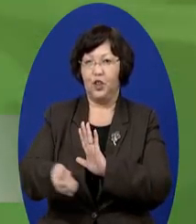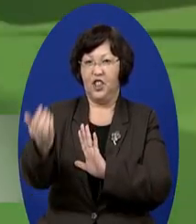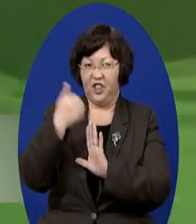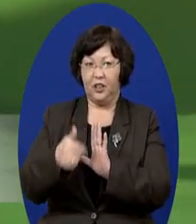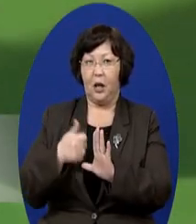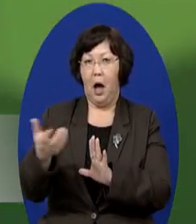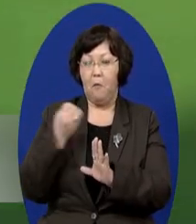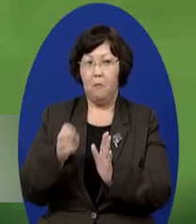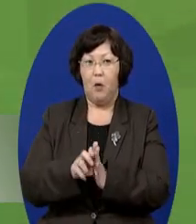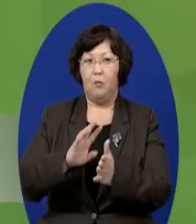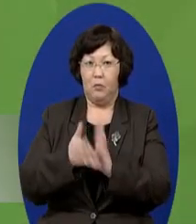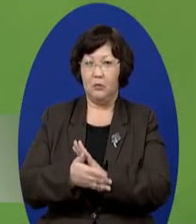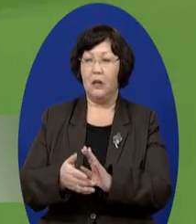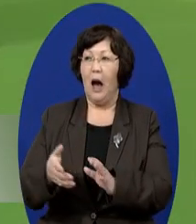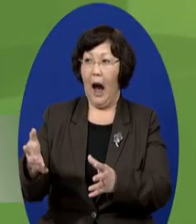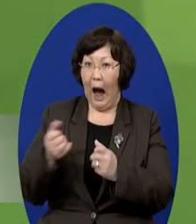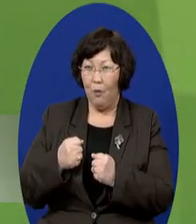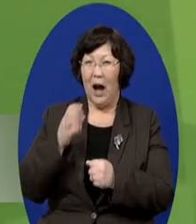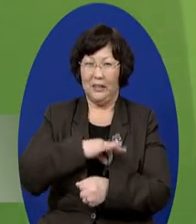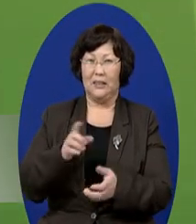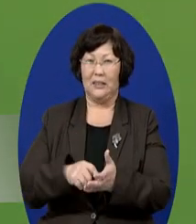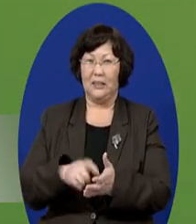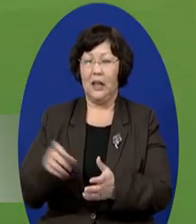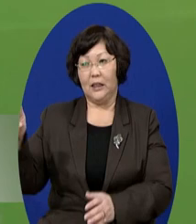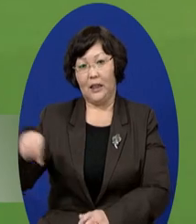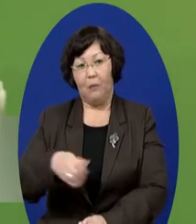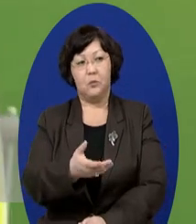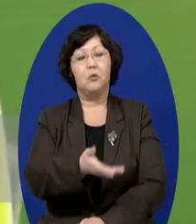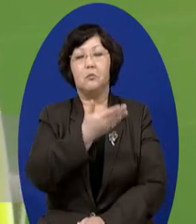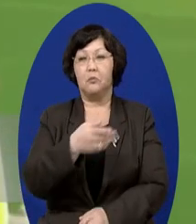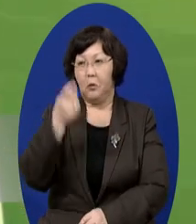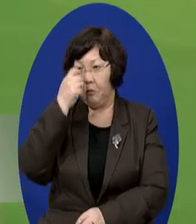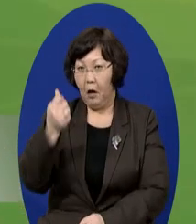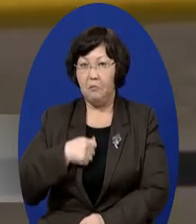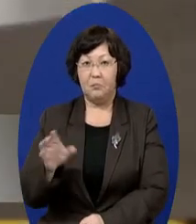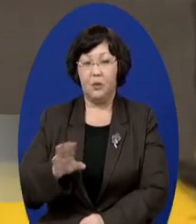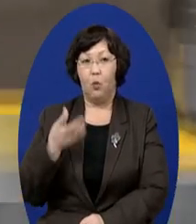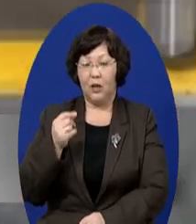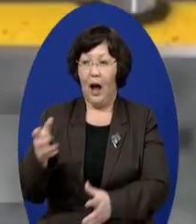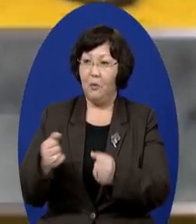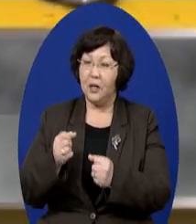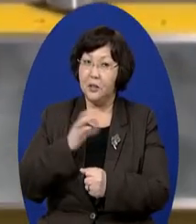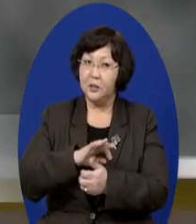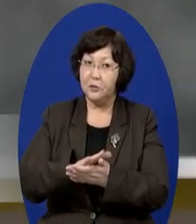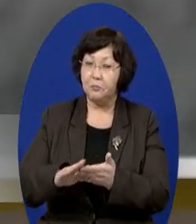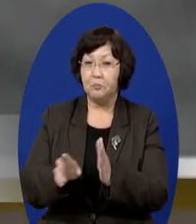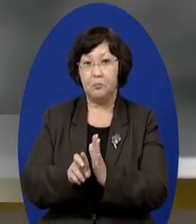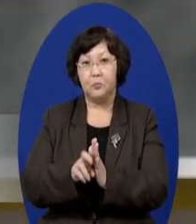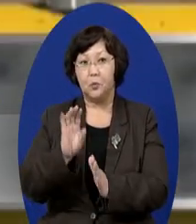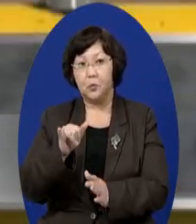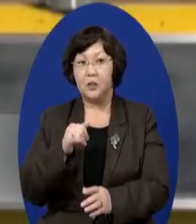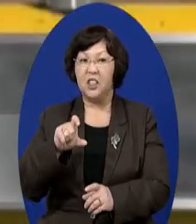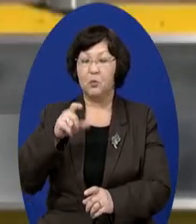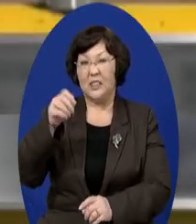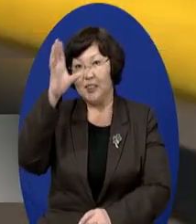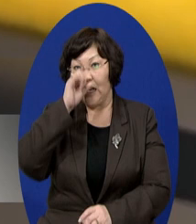зөвхөн дамжуулагч бус хэрэглэгч байх боломжтой юу? За эрчим хүчний сайдаар ахлуулсан ажлын хэсэг үүнийг судалж байна. За хийн эрчим хүчний